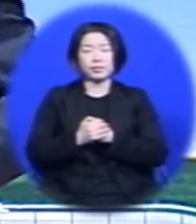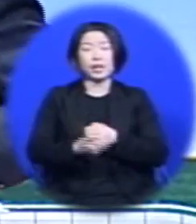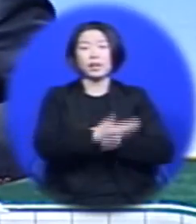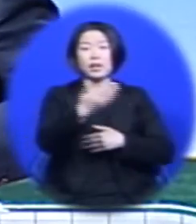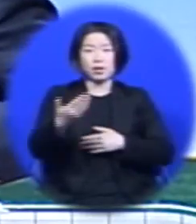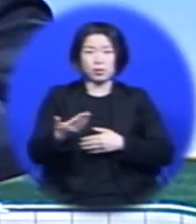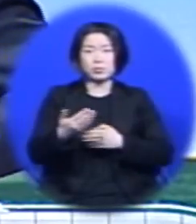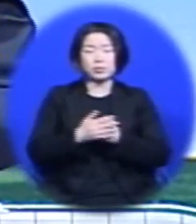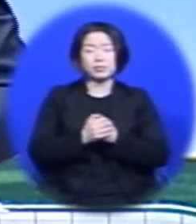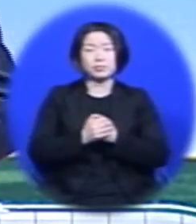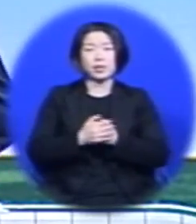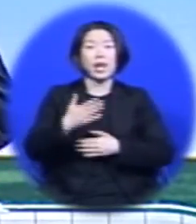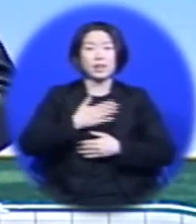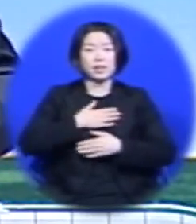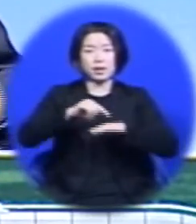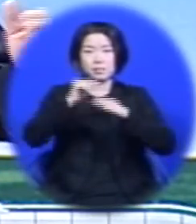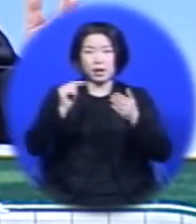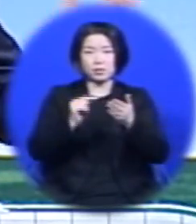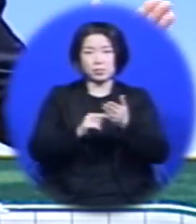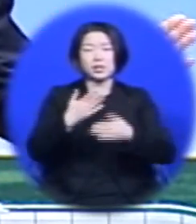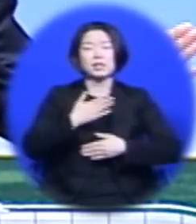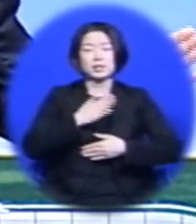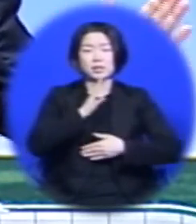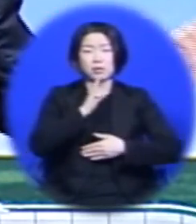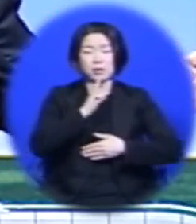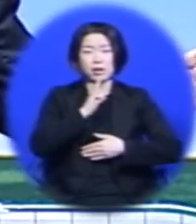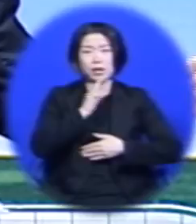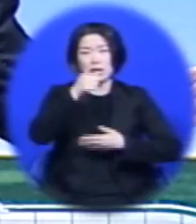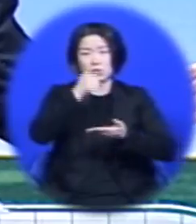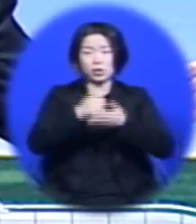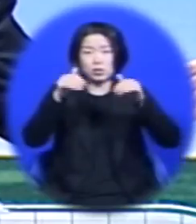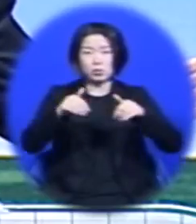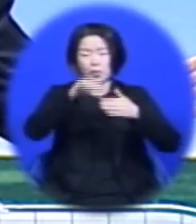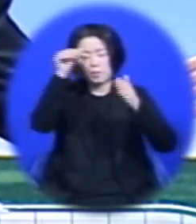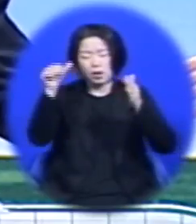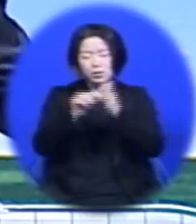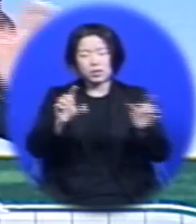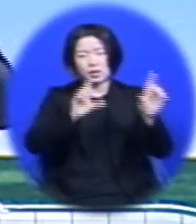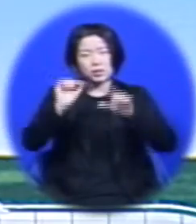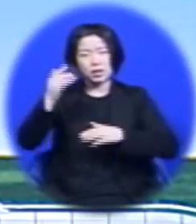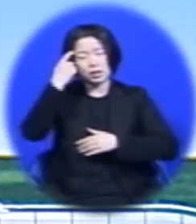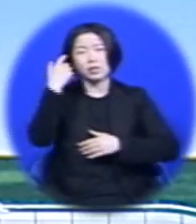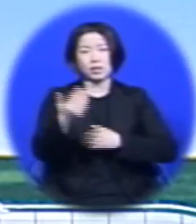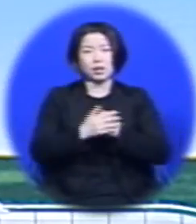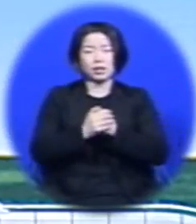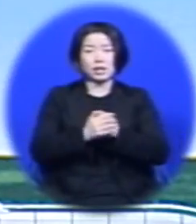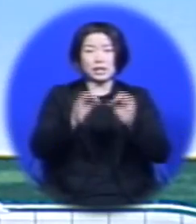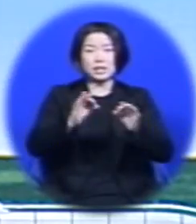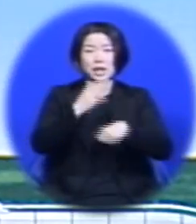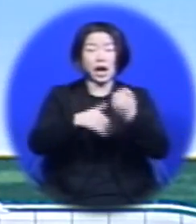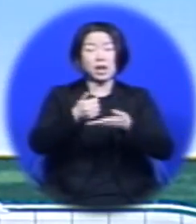여러분의 내 마음이 정말 이제는 조 예정으로 어떻게 평생을 살게 된다 내가 이젠 하나님의 종이